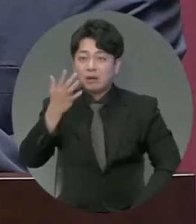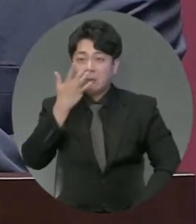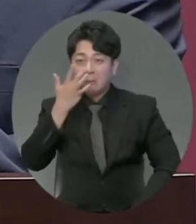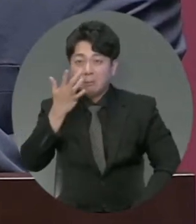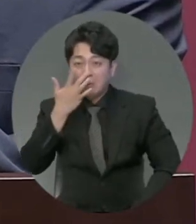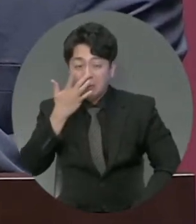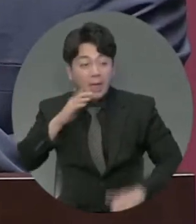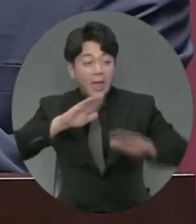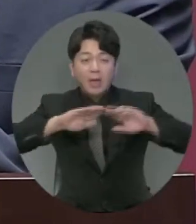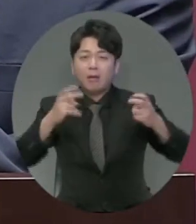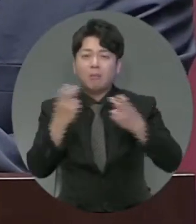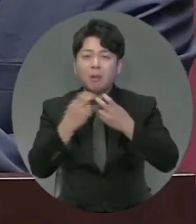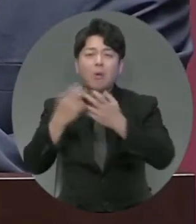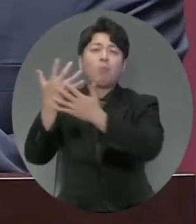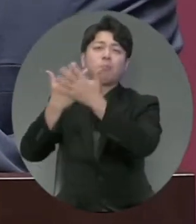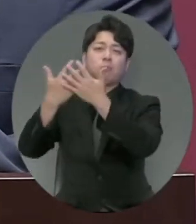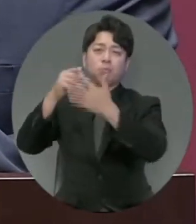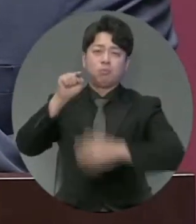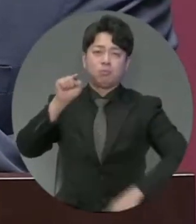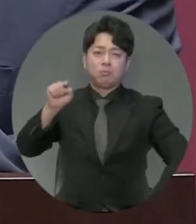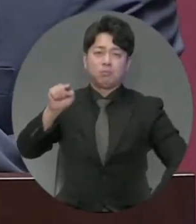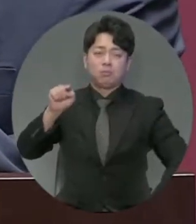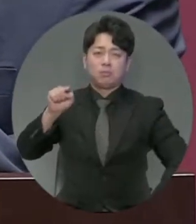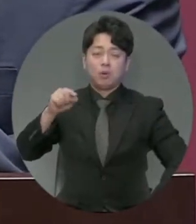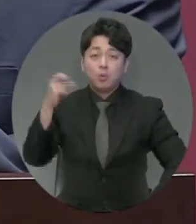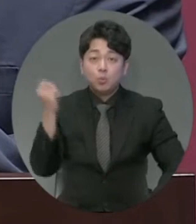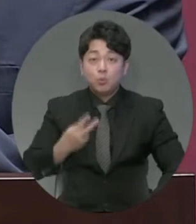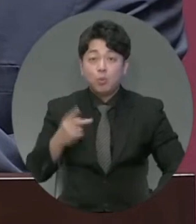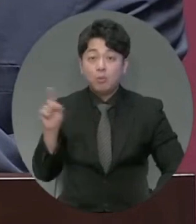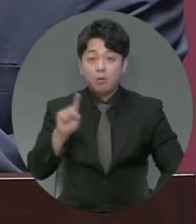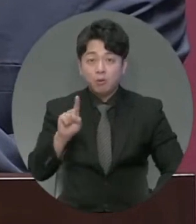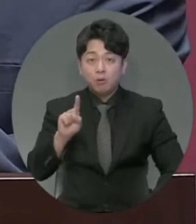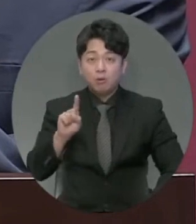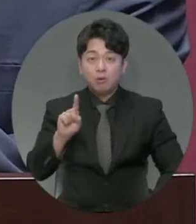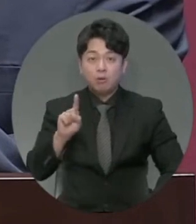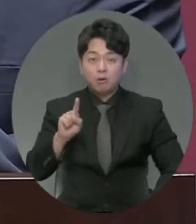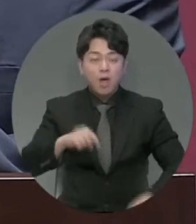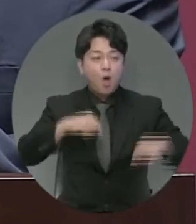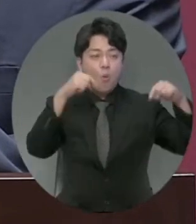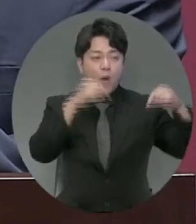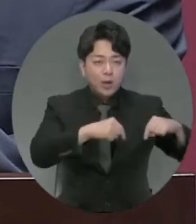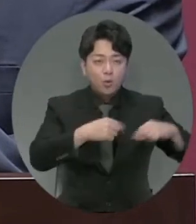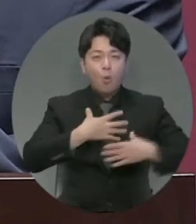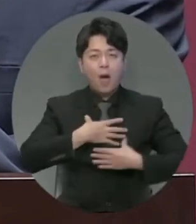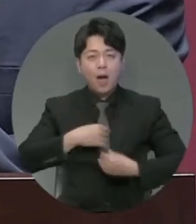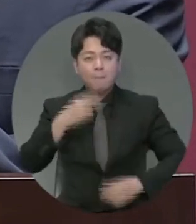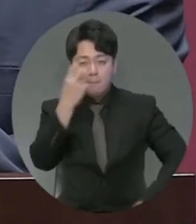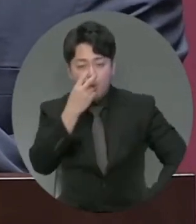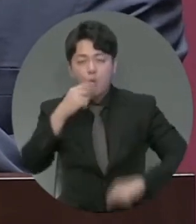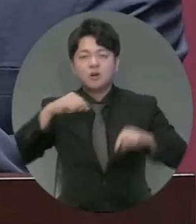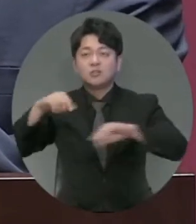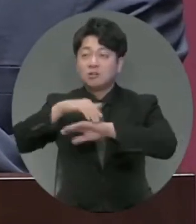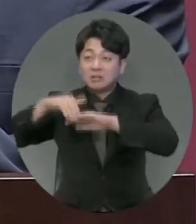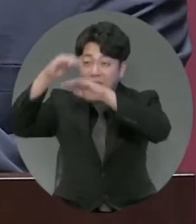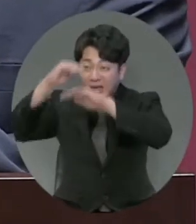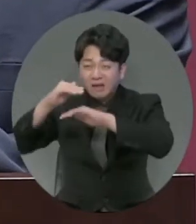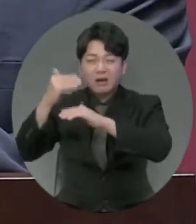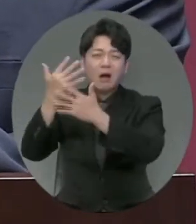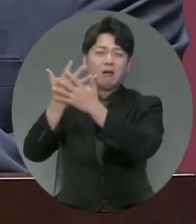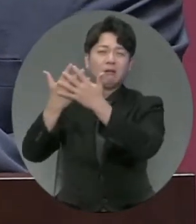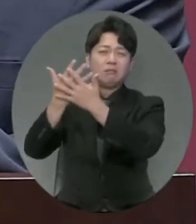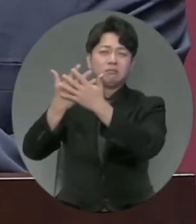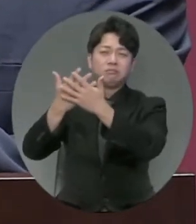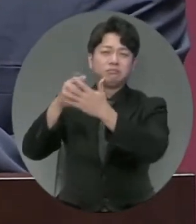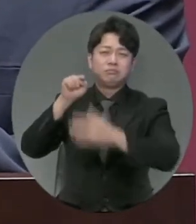무대책입니다. 또한 지지도 추락 원인은 또 있습니다. 외교 안보 정책의 실정입니다.